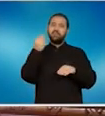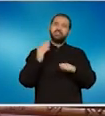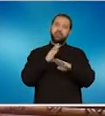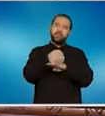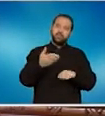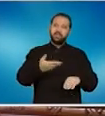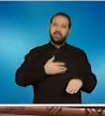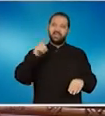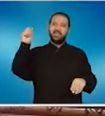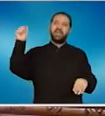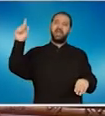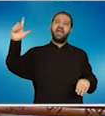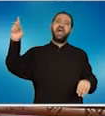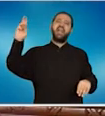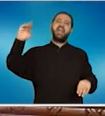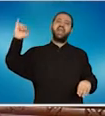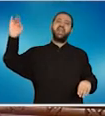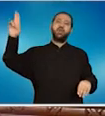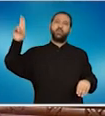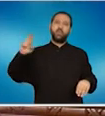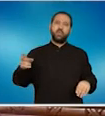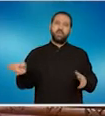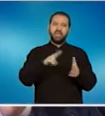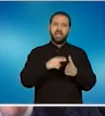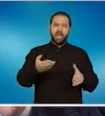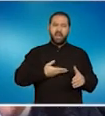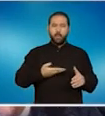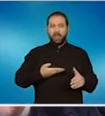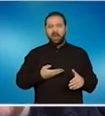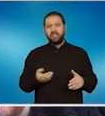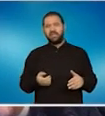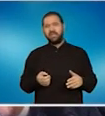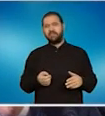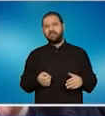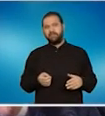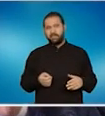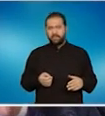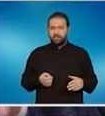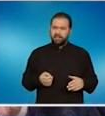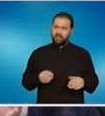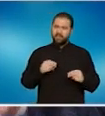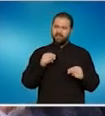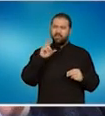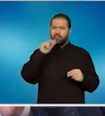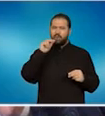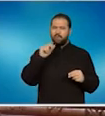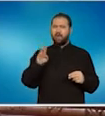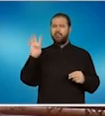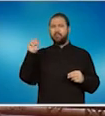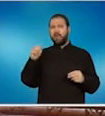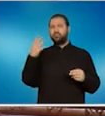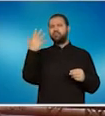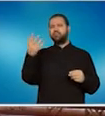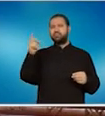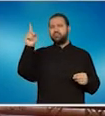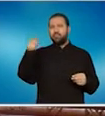Era toată România acolo. Era acolo. Iar Părintele, minim 45 de minute, se ducea către o oră, vorbea. Și